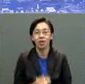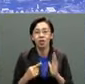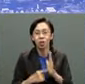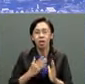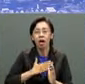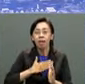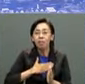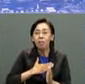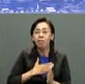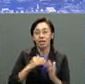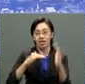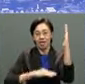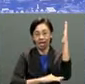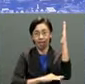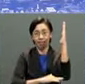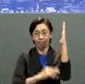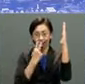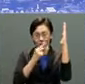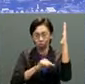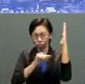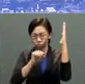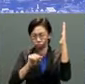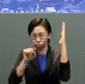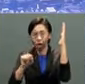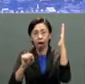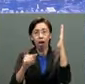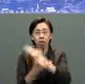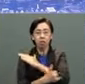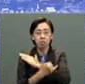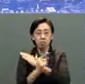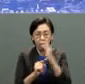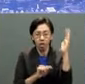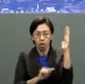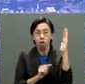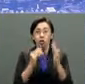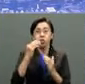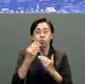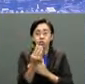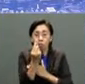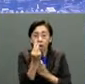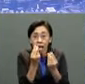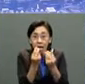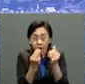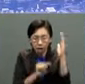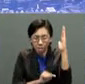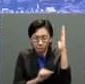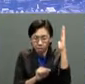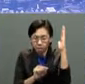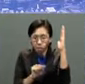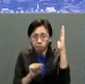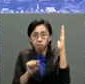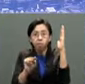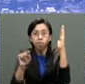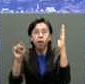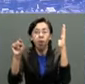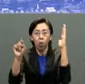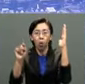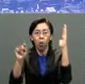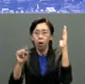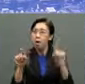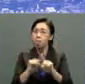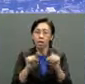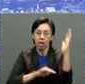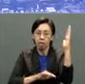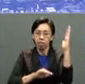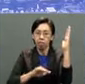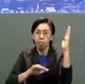ไมผมต้องเอากราฟของทางต่างประเทศมาให้ดูเขายังเป็นพุ่งตัวเลขที่เป็นทะยานขึ้นไปอยู่ตรงนี้นะครับเฉียงๆขึ้นอย่างนี้เกือบทุกประเทศ